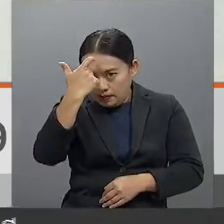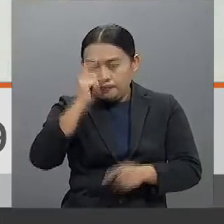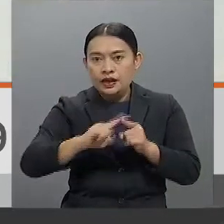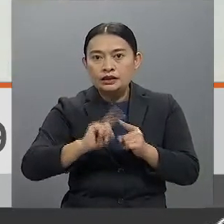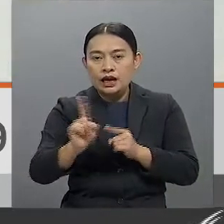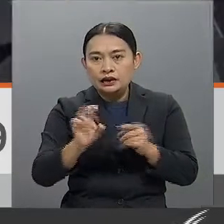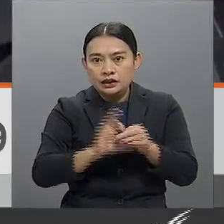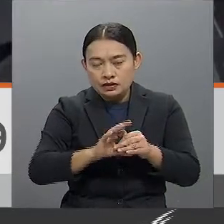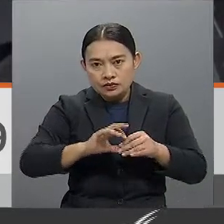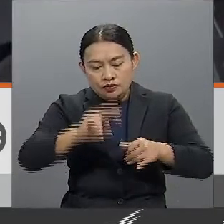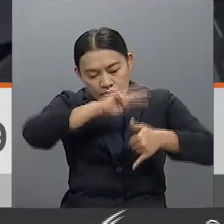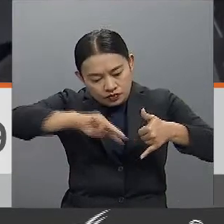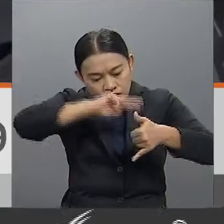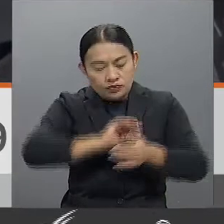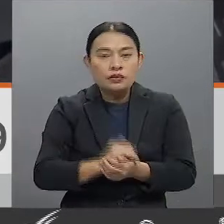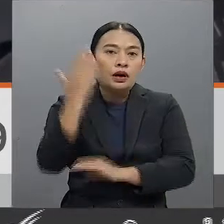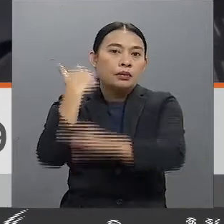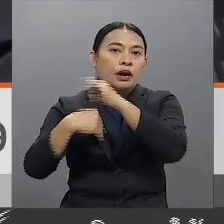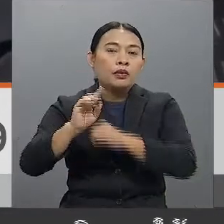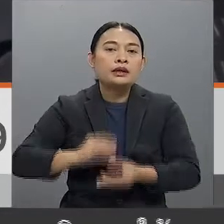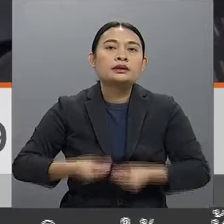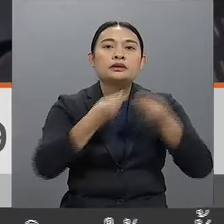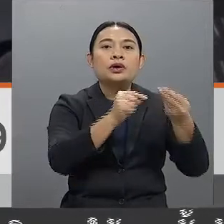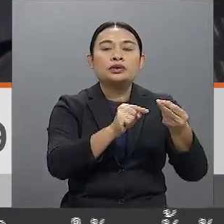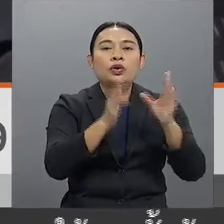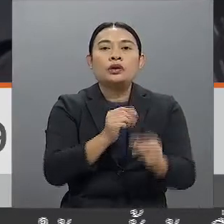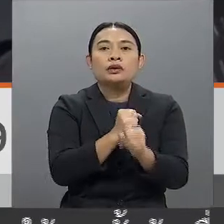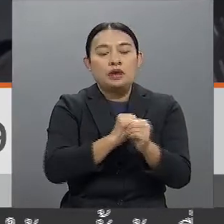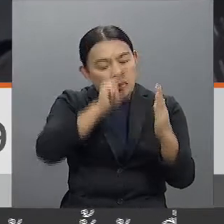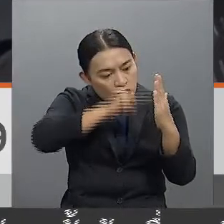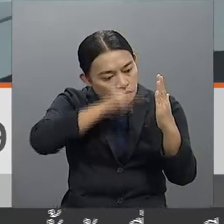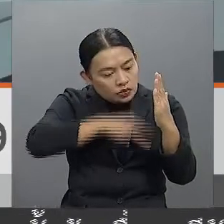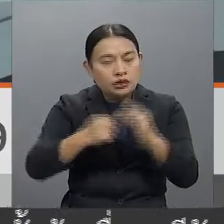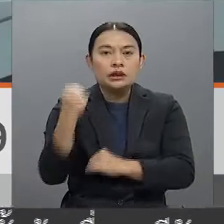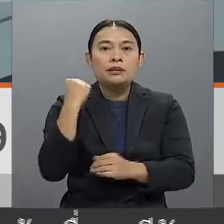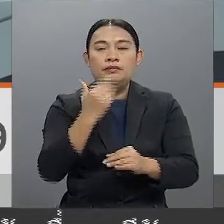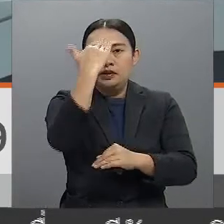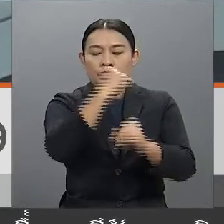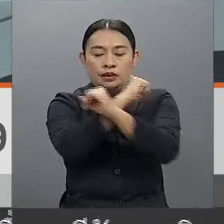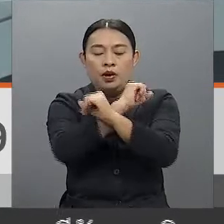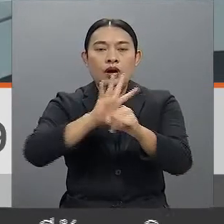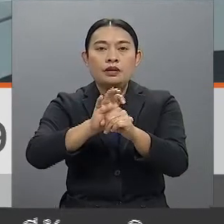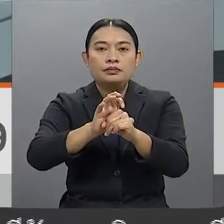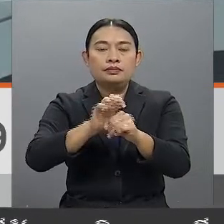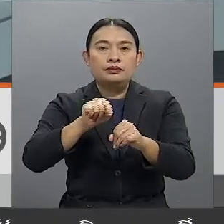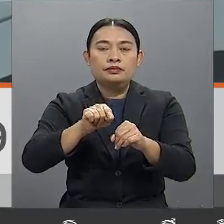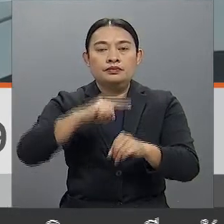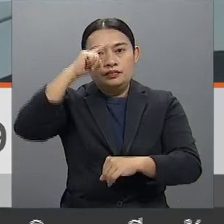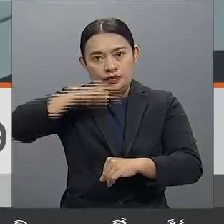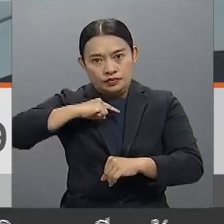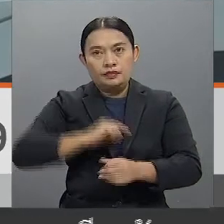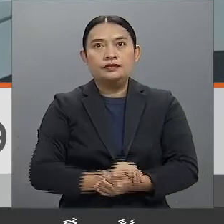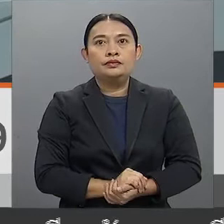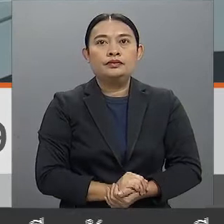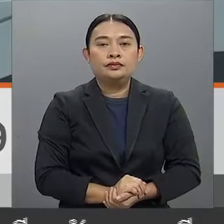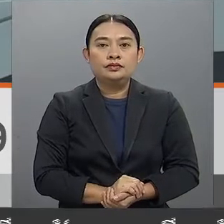ประวัิการเดินทางให้เจ้นะที่ตรวจสอบอย่างเข้มงวดเพื่อปร้องกนโควิด-19 แพร่ระบาดในประเทศหลงจากมายเลเซี